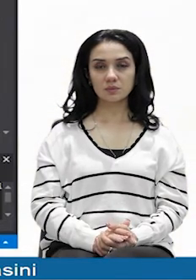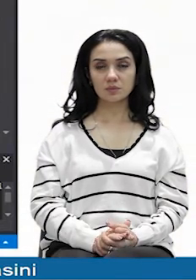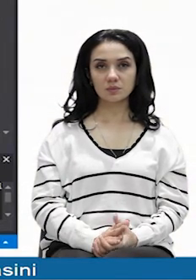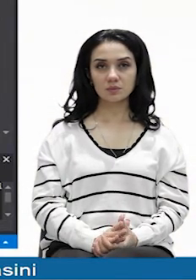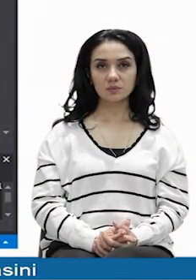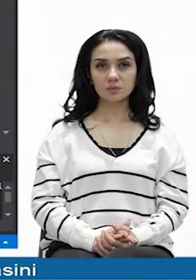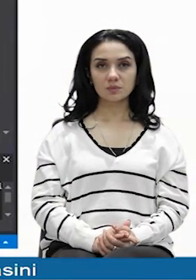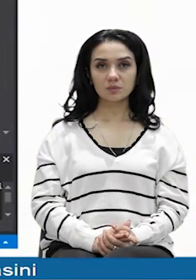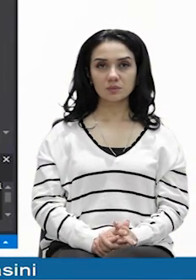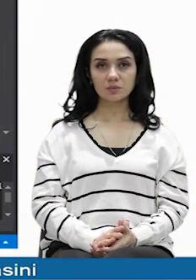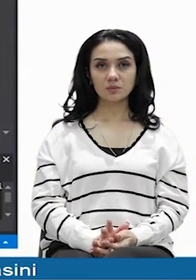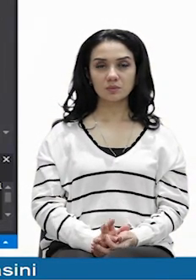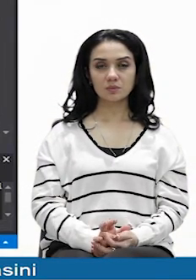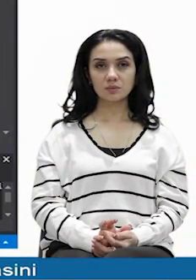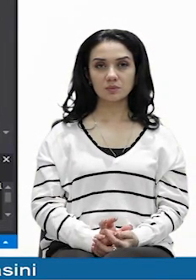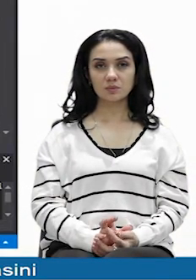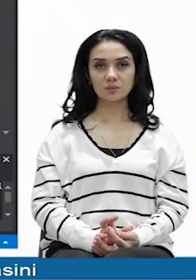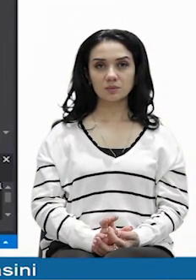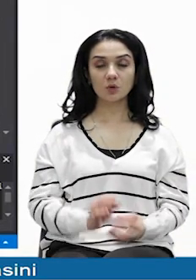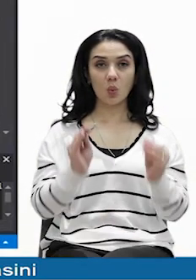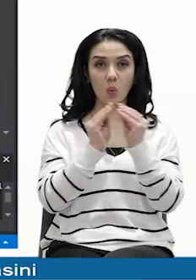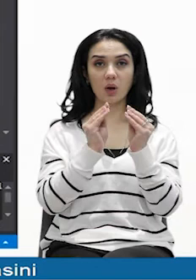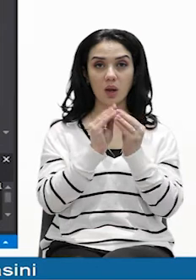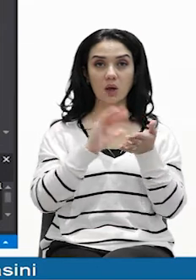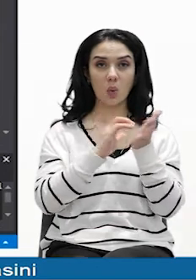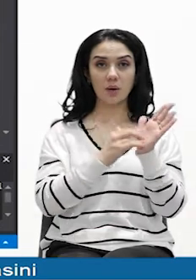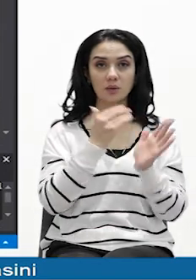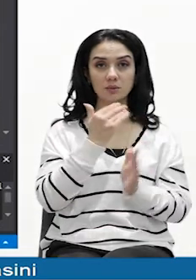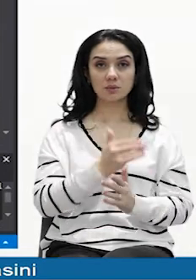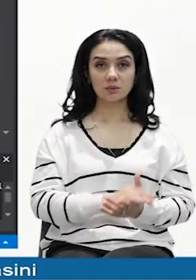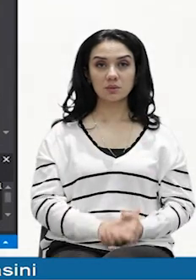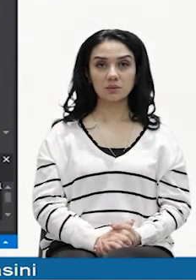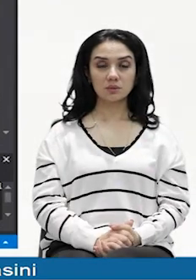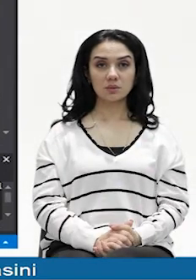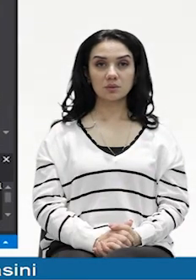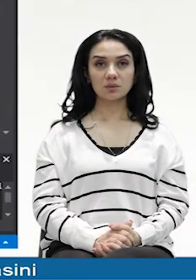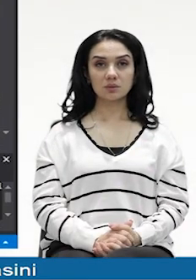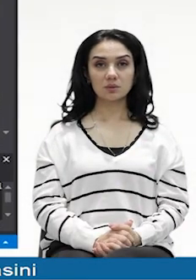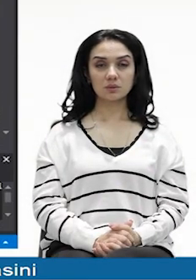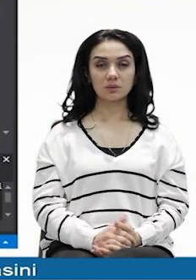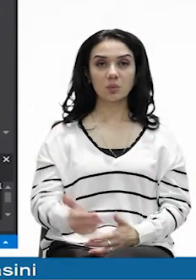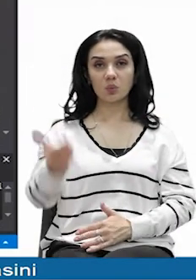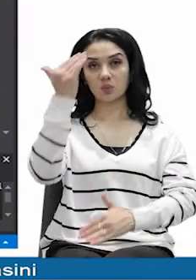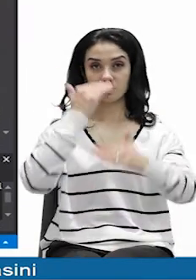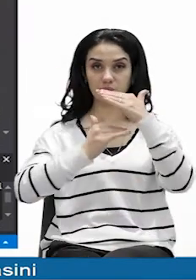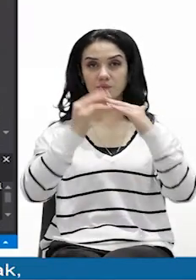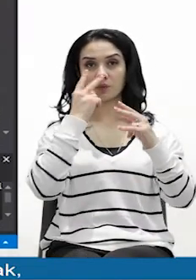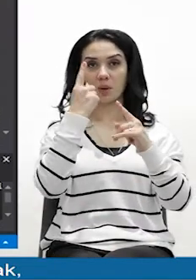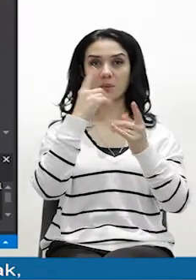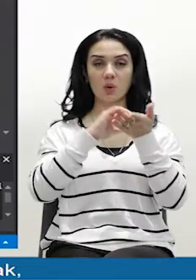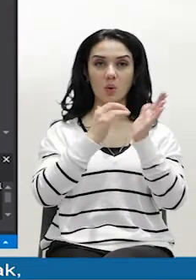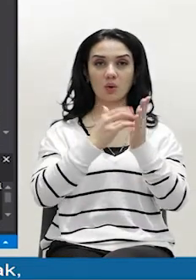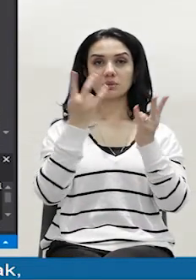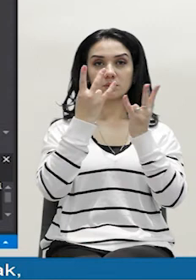90 bo'ladi. Ha, 90 bo'ladi. Bu onlar xonasi bu. Onlar xonasi. Endi bundan keyin birlar